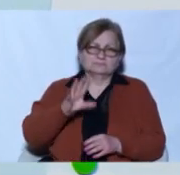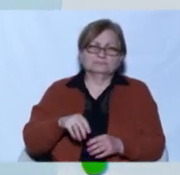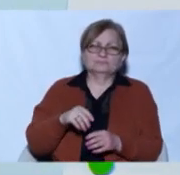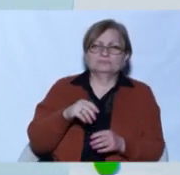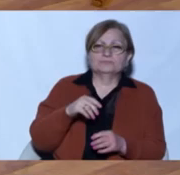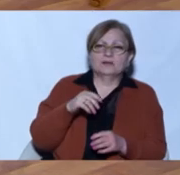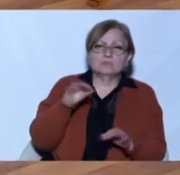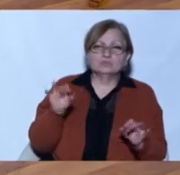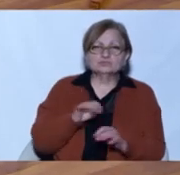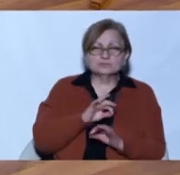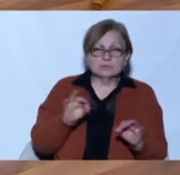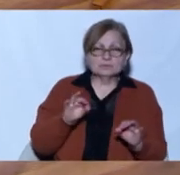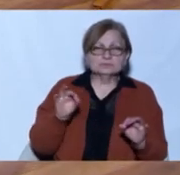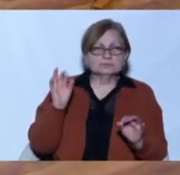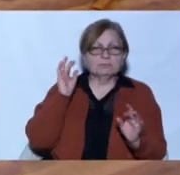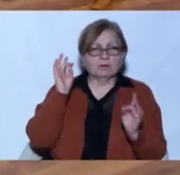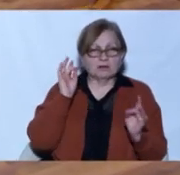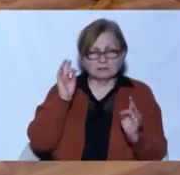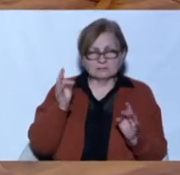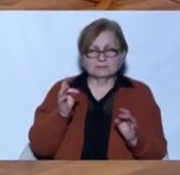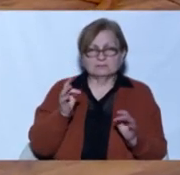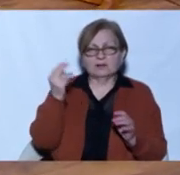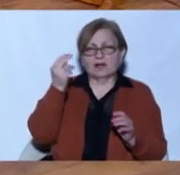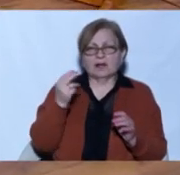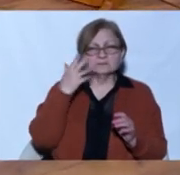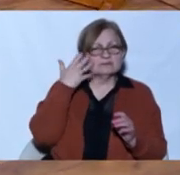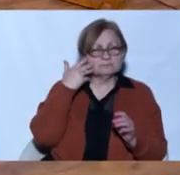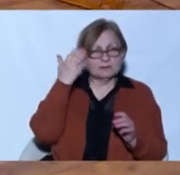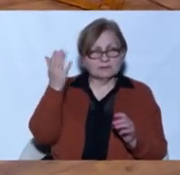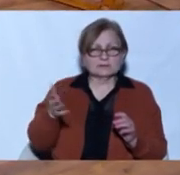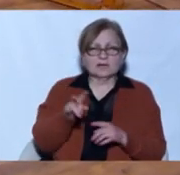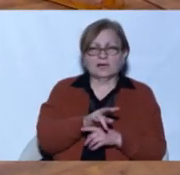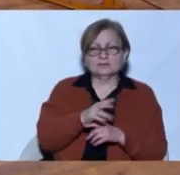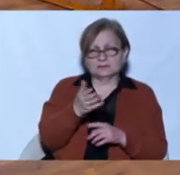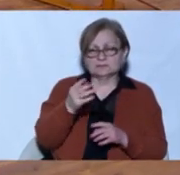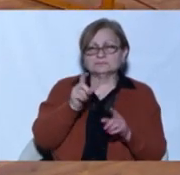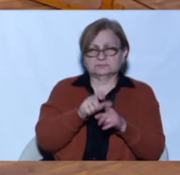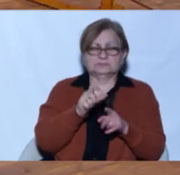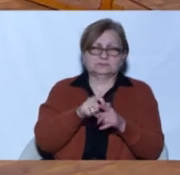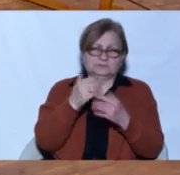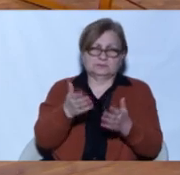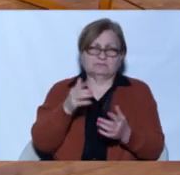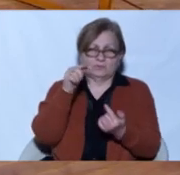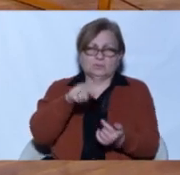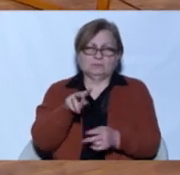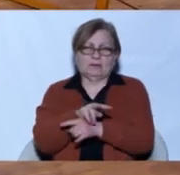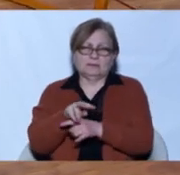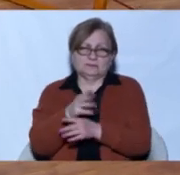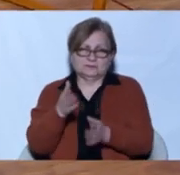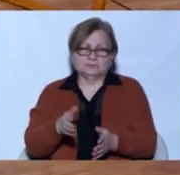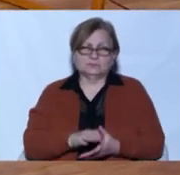აქვს ბგერა. აი ლიტერატურას აქვს, ჩემი აზრით, ყველაზე მძლავრი იარაღი, ეს არის